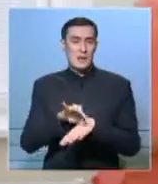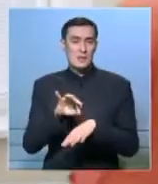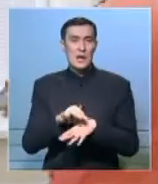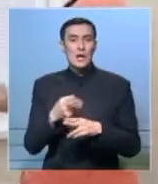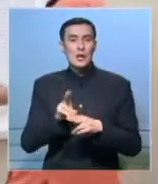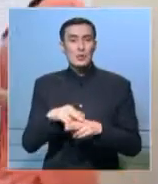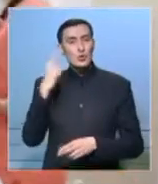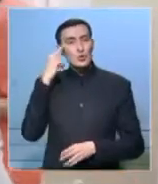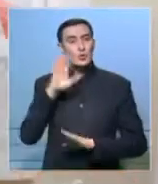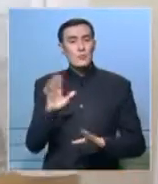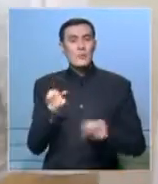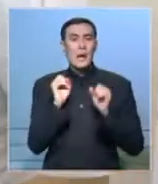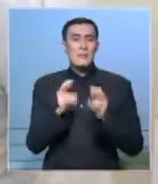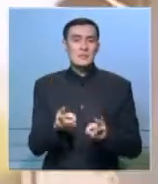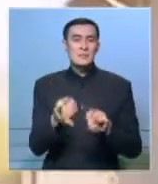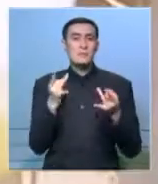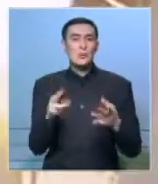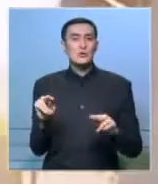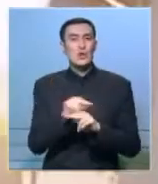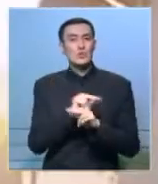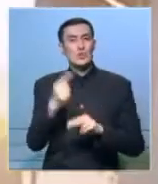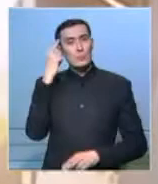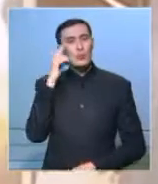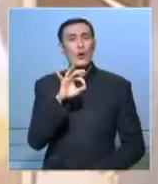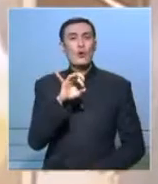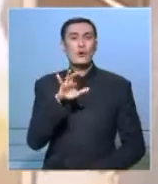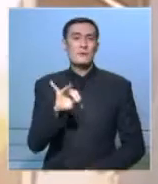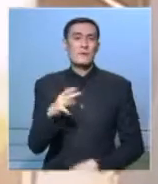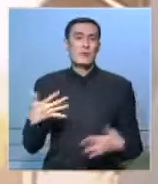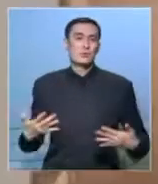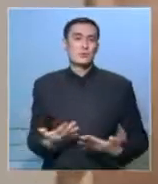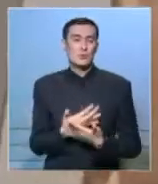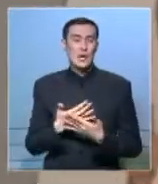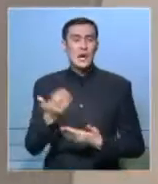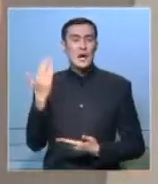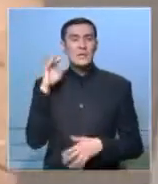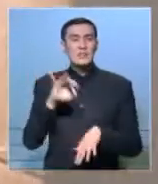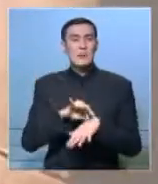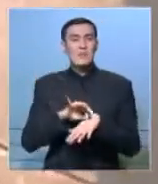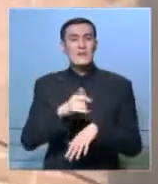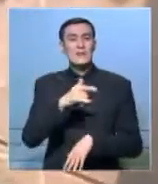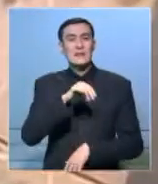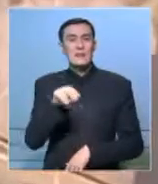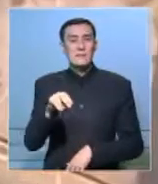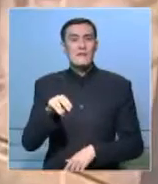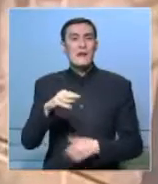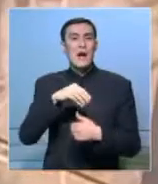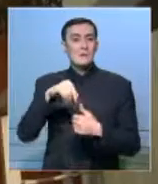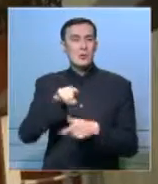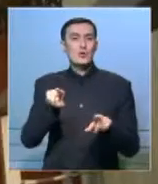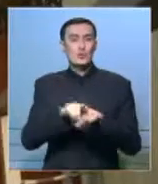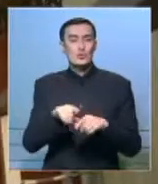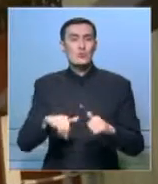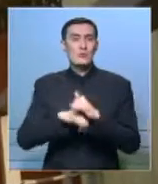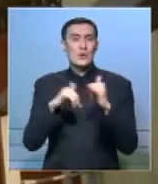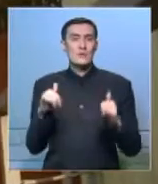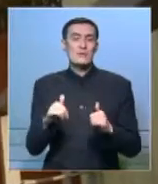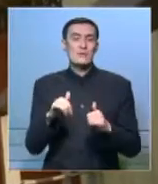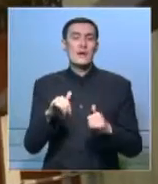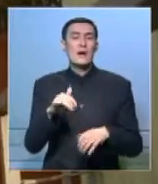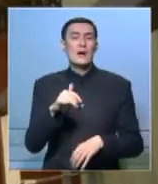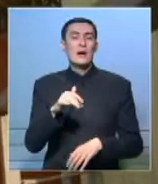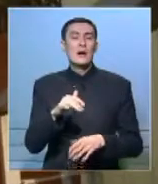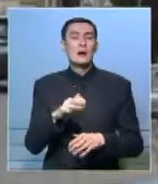который, не подозревая об опасности, лечил обычный ОРВИ. Ранее сообщалось о вспышке свиного гриппа в Армении. Там число жертв